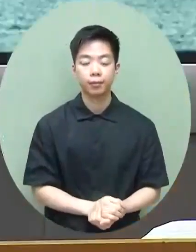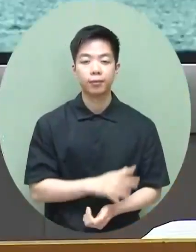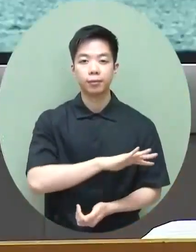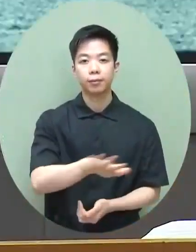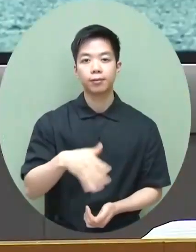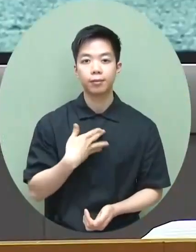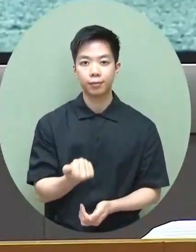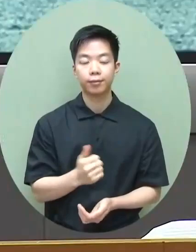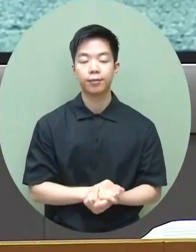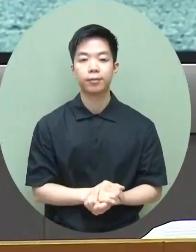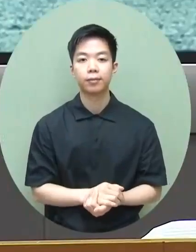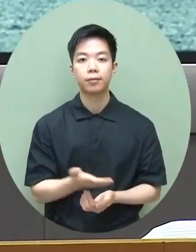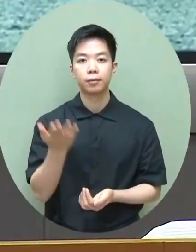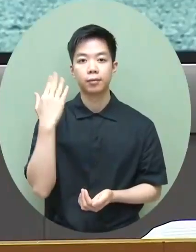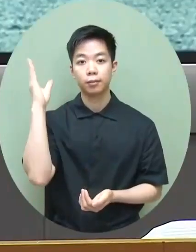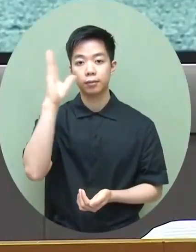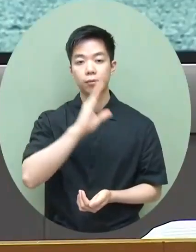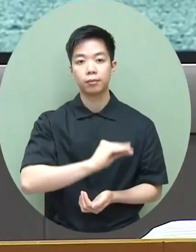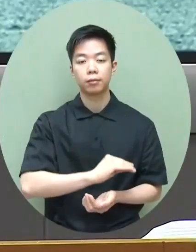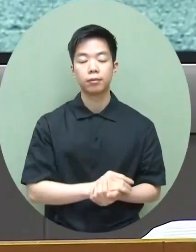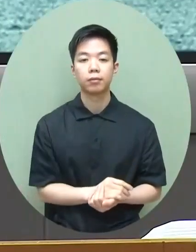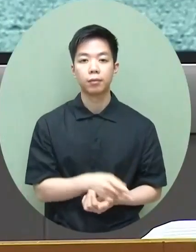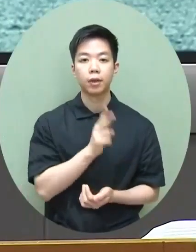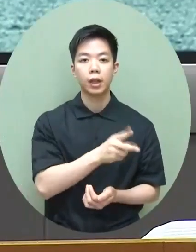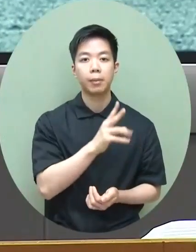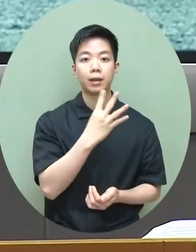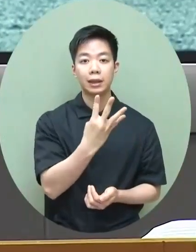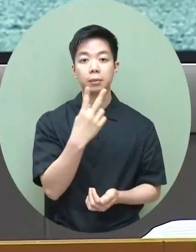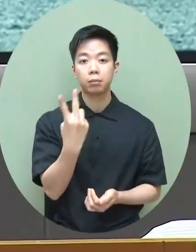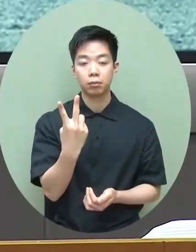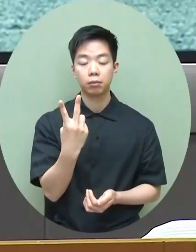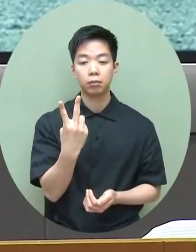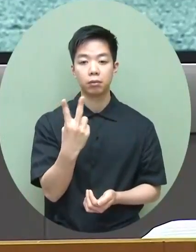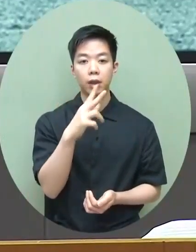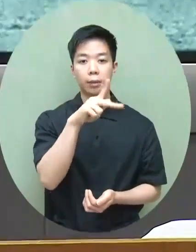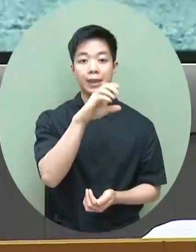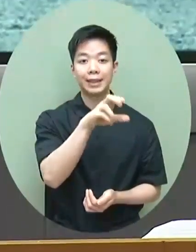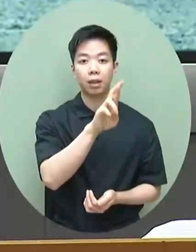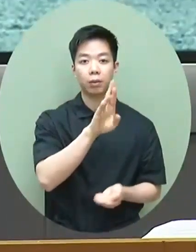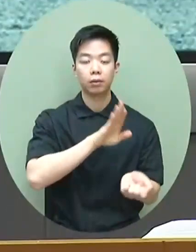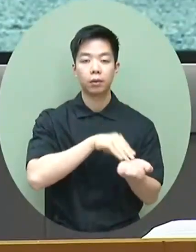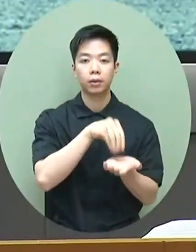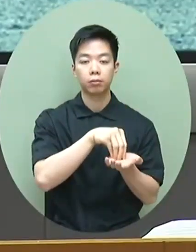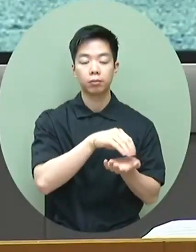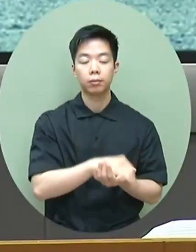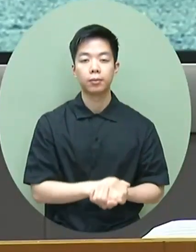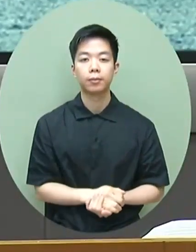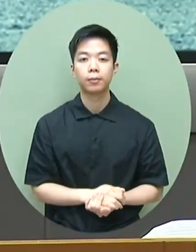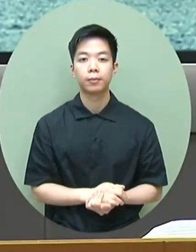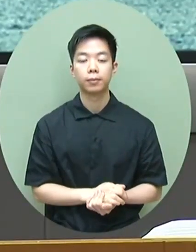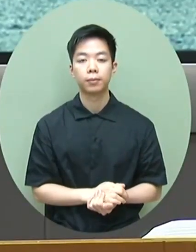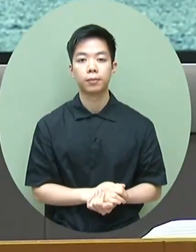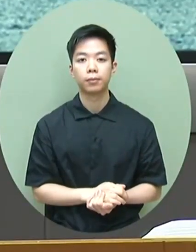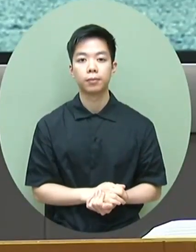晚就有242宗係核酸檢測陽性嘅個案啦。另外就係、快速